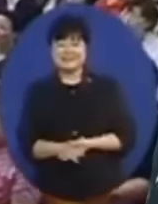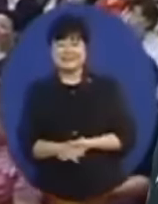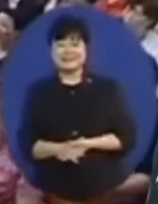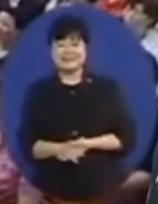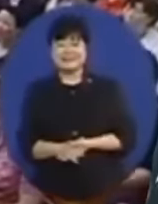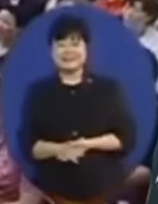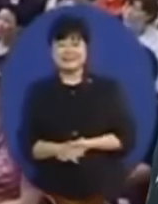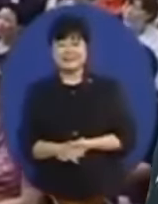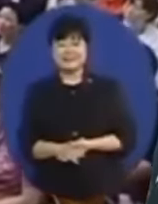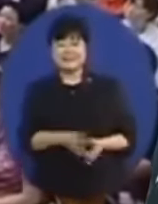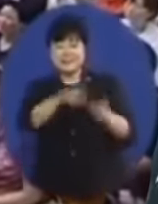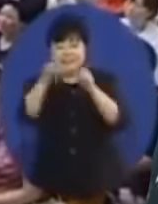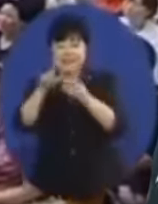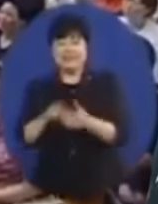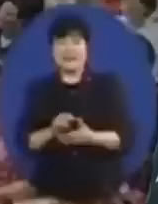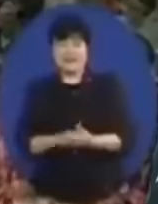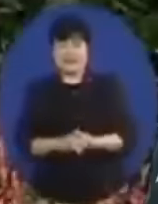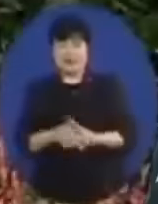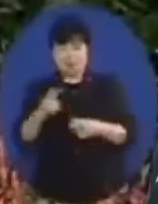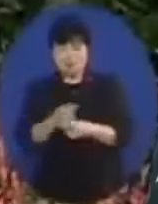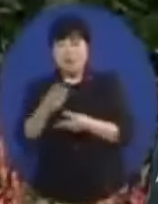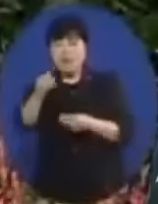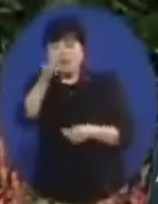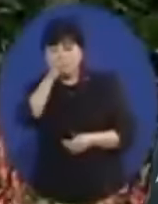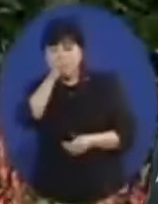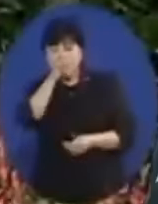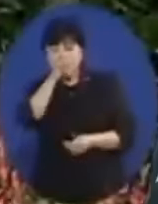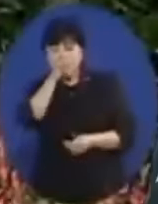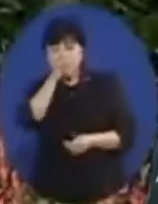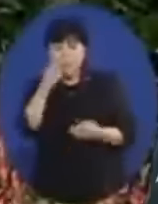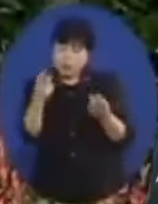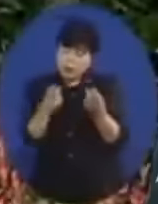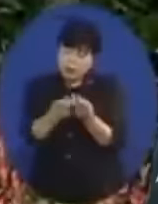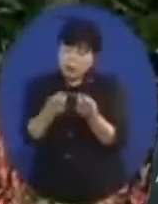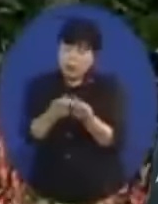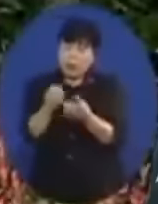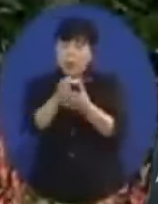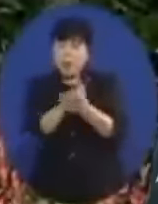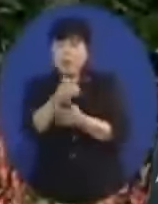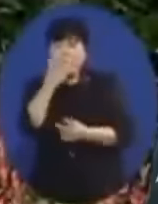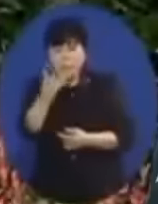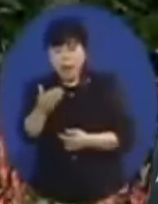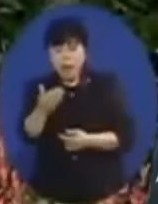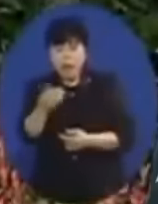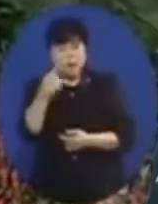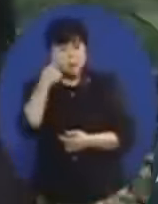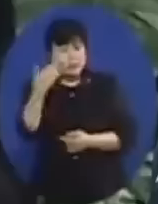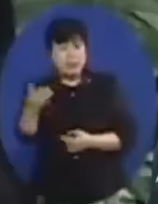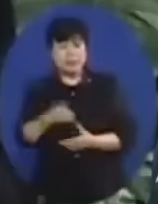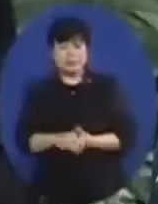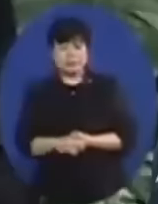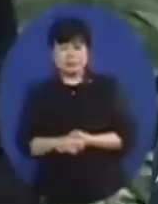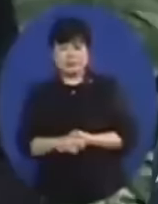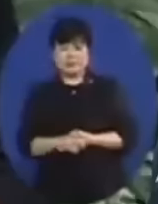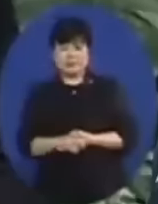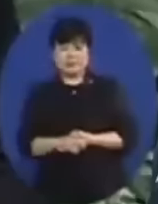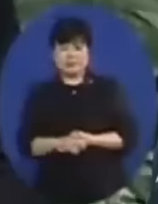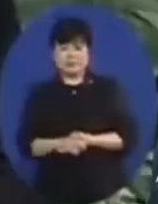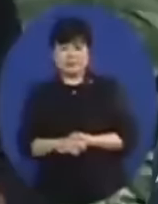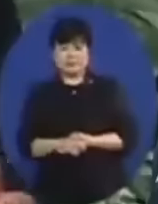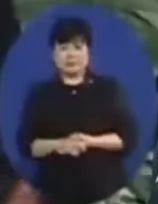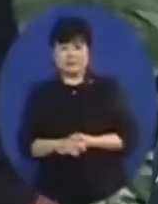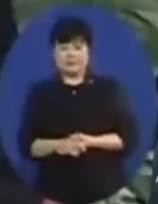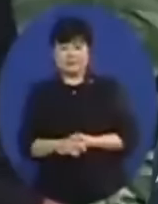우리가 이 세상에서 원수가 많은데 어떻게 화목을 할 수 있습니까? 그렇게